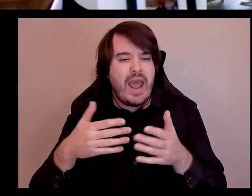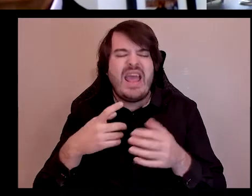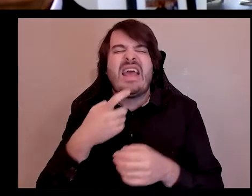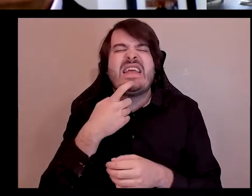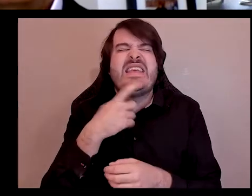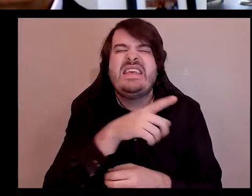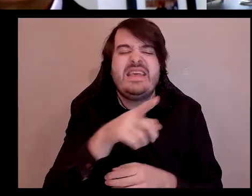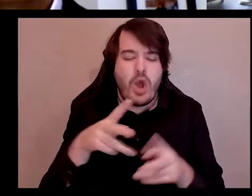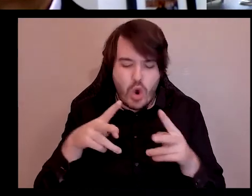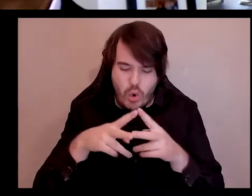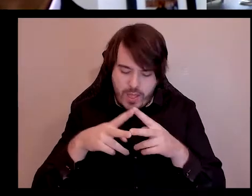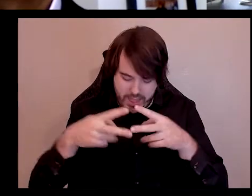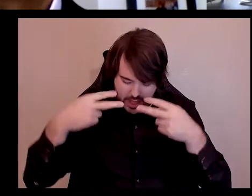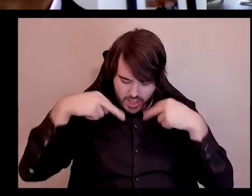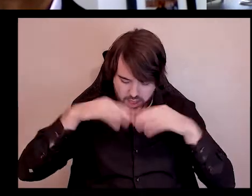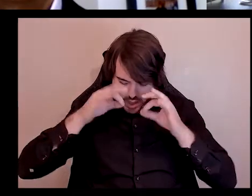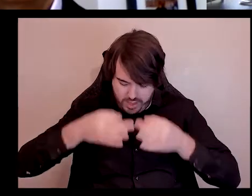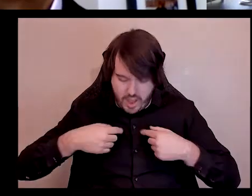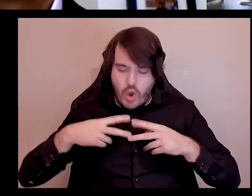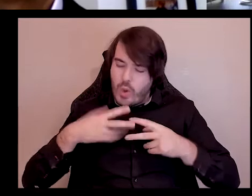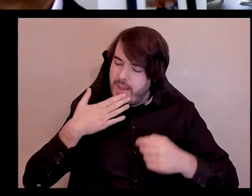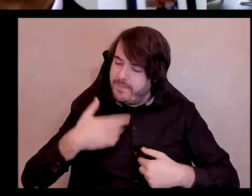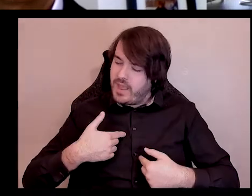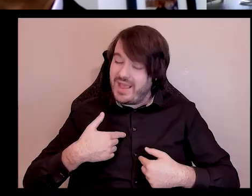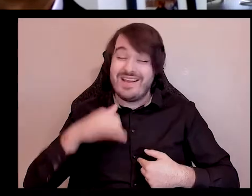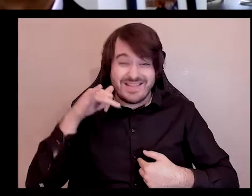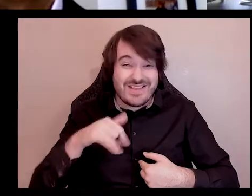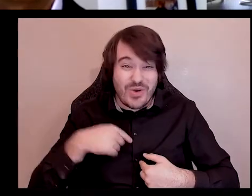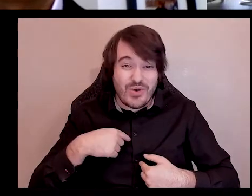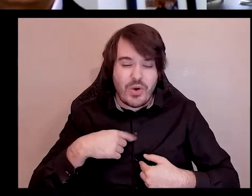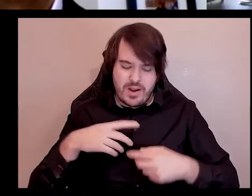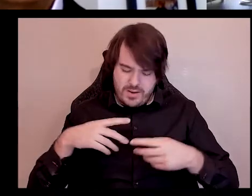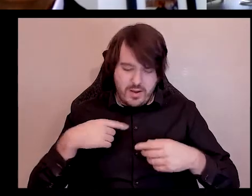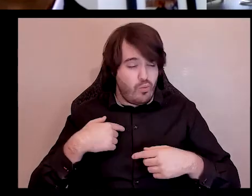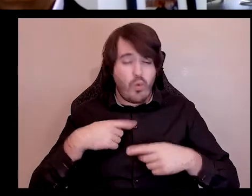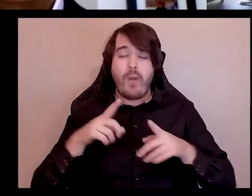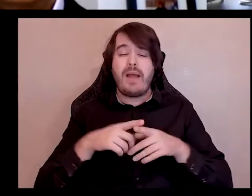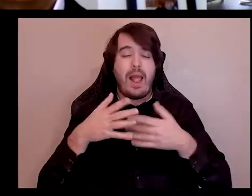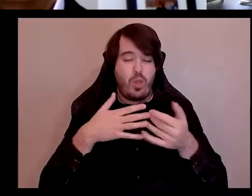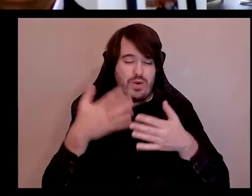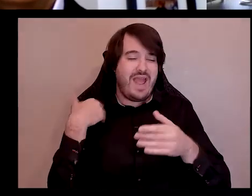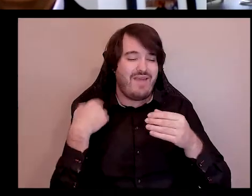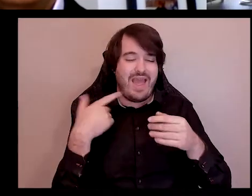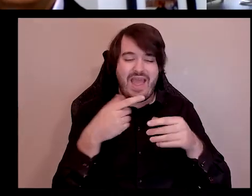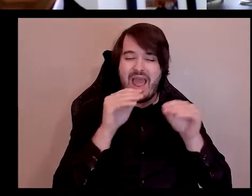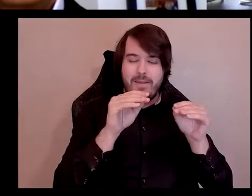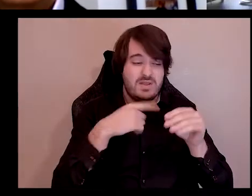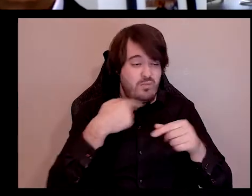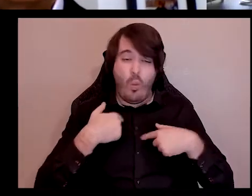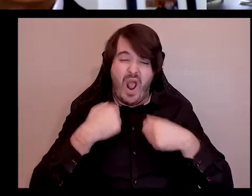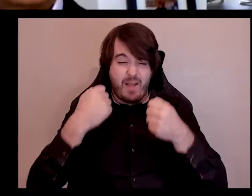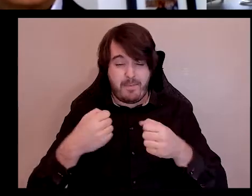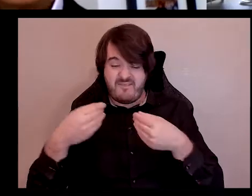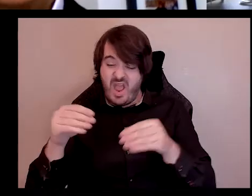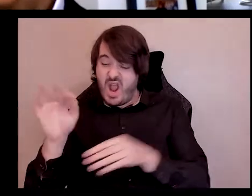majeure parce que qui se connaît vraiment? La connaissance de soi, là. Vous savez, dans les ateliers que j'anime, je